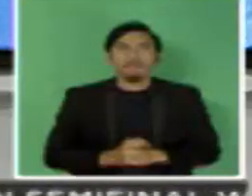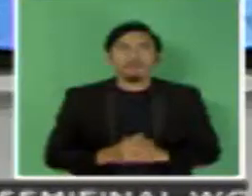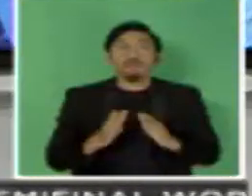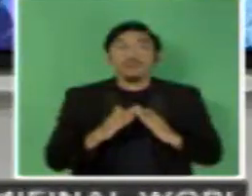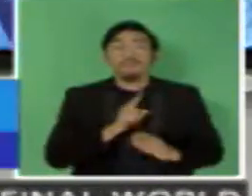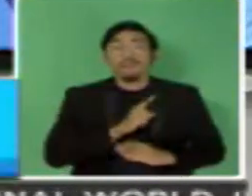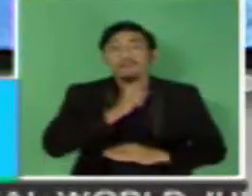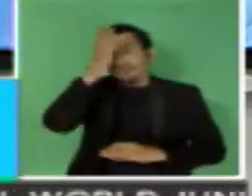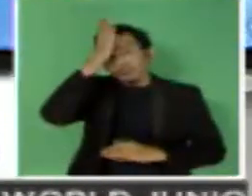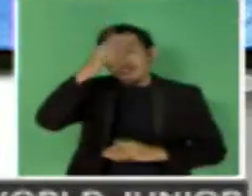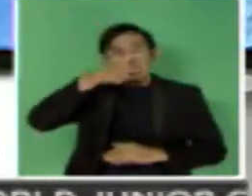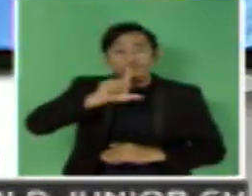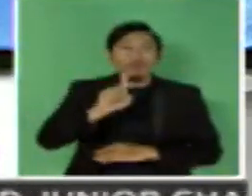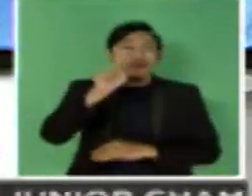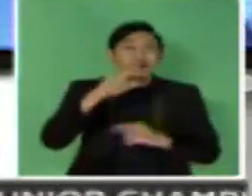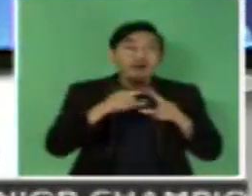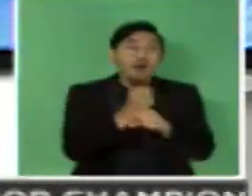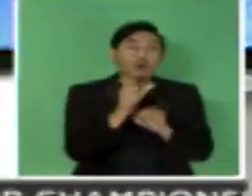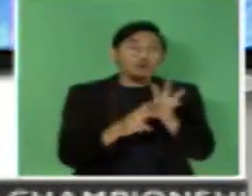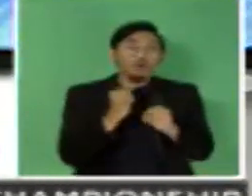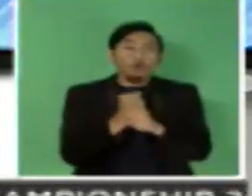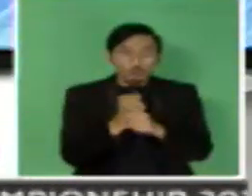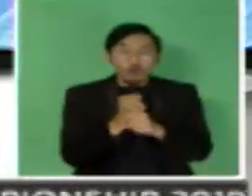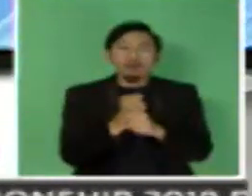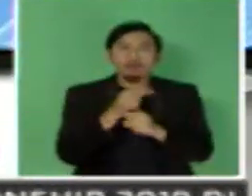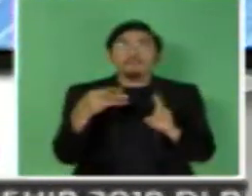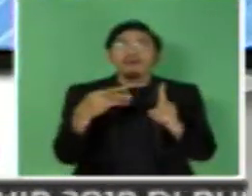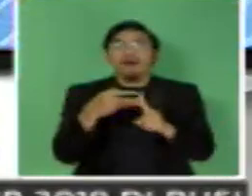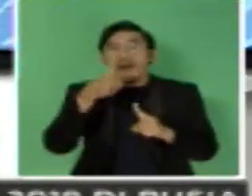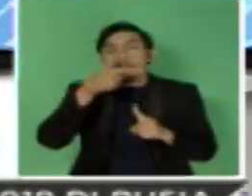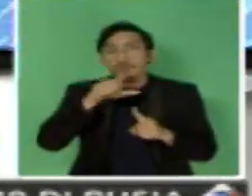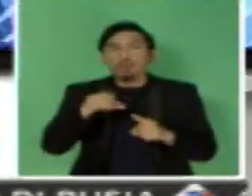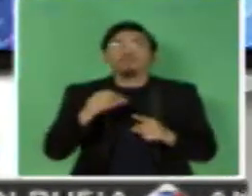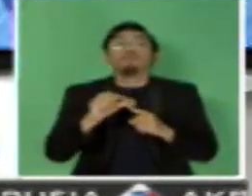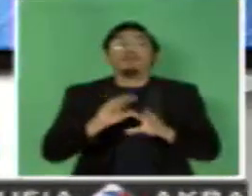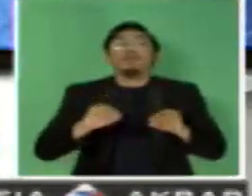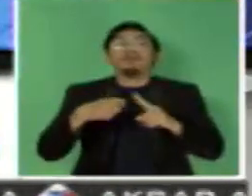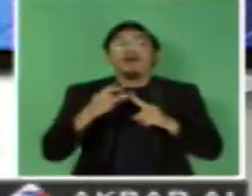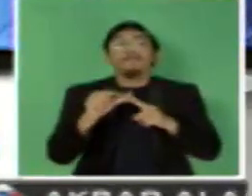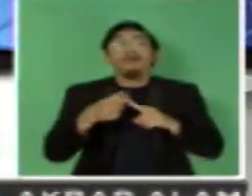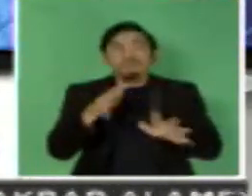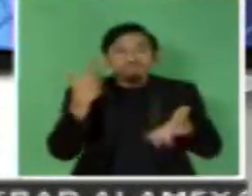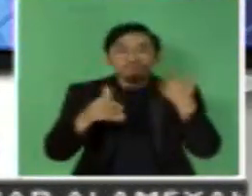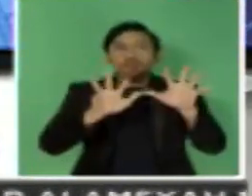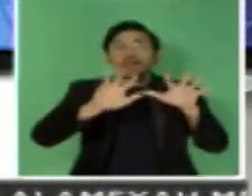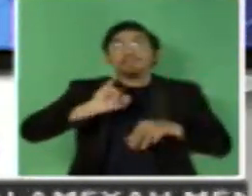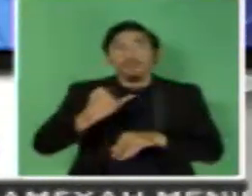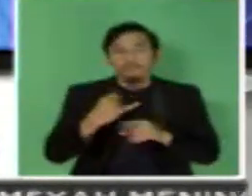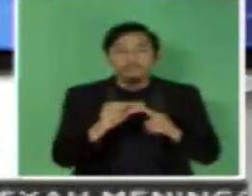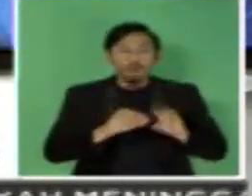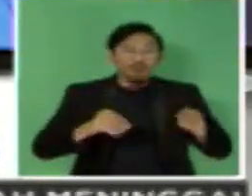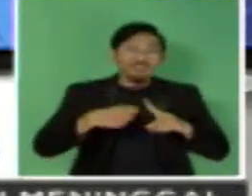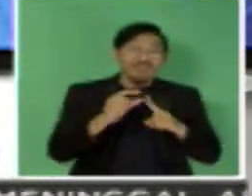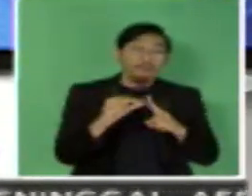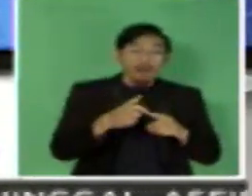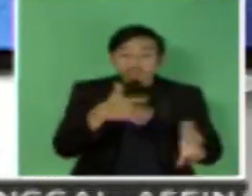Ke informasi lain, pemirsa, rumah pribadi Bupati Lampung Utara Agung Ilmu Mangkunegara di Bandar Lampung digeledah petugas KPK. Selama 9 jam, petugas